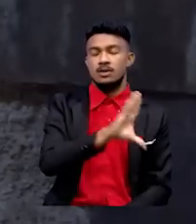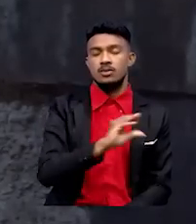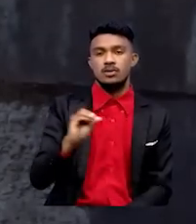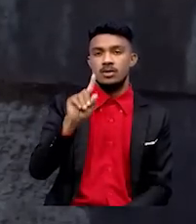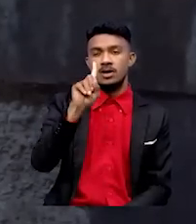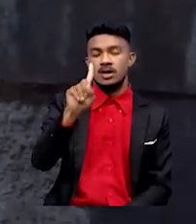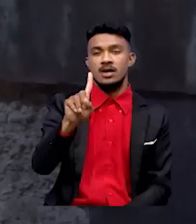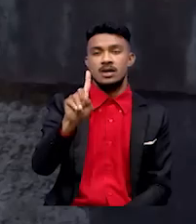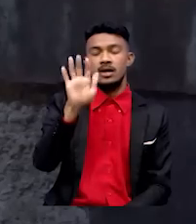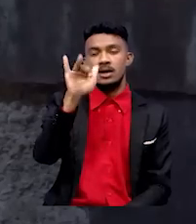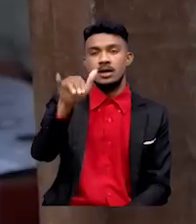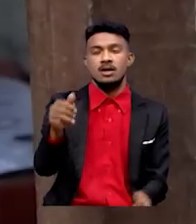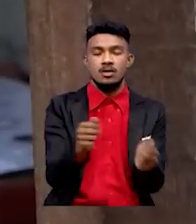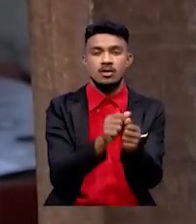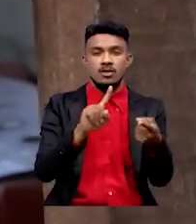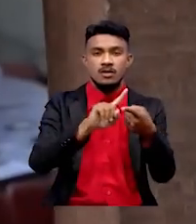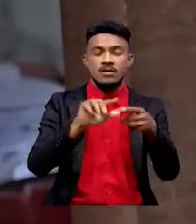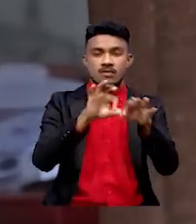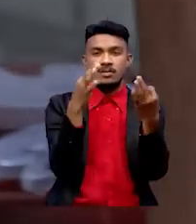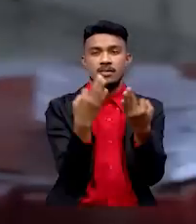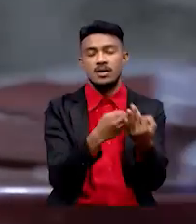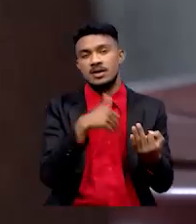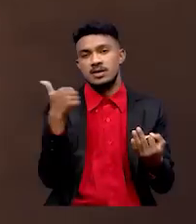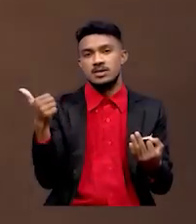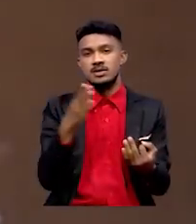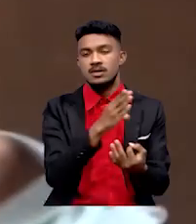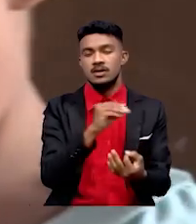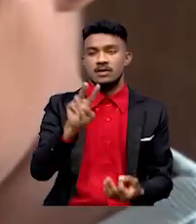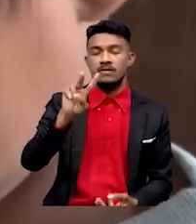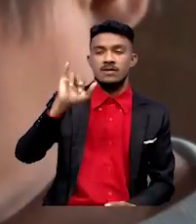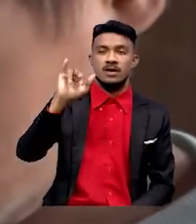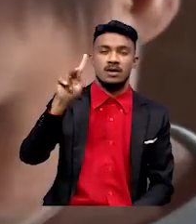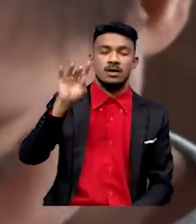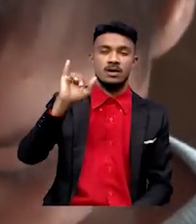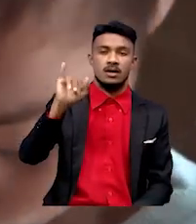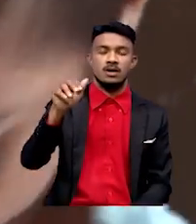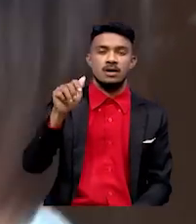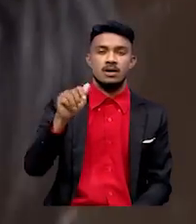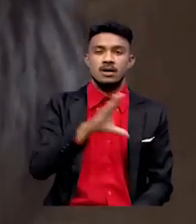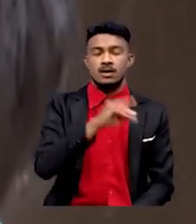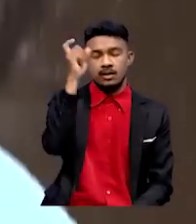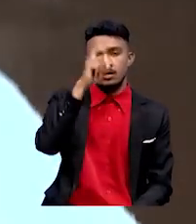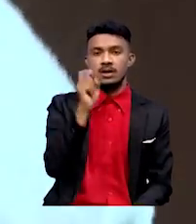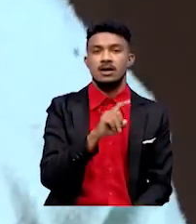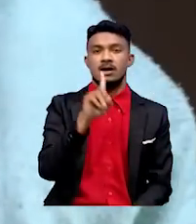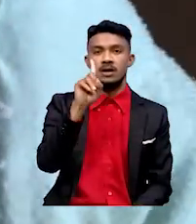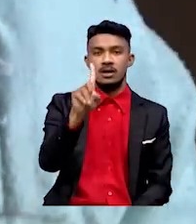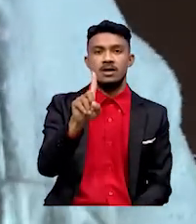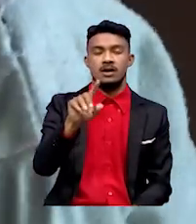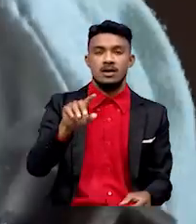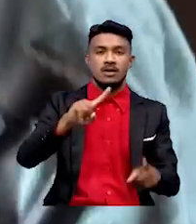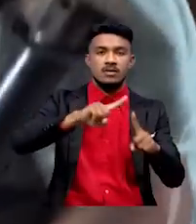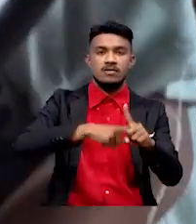família vizinho, honaran Vicky Maia Ati Guzmão Tinanida. Fulang